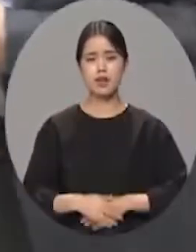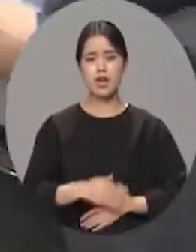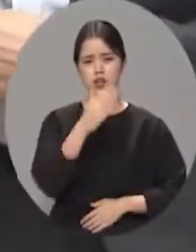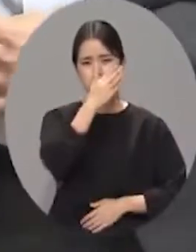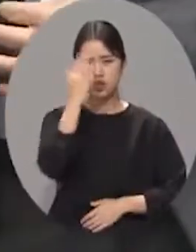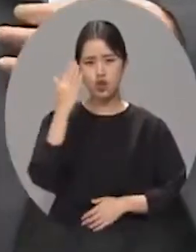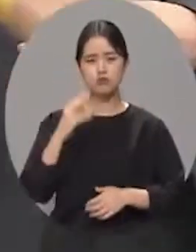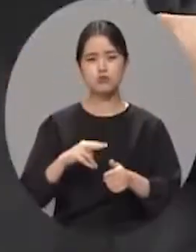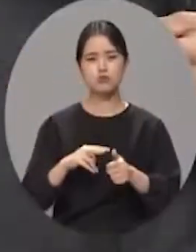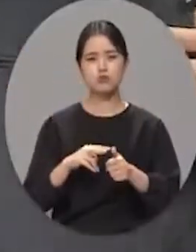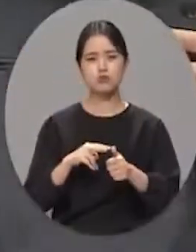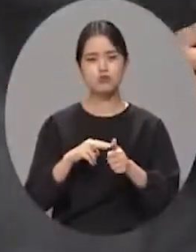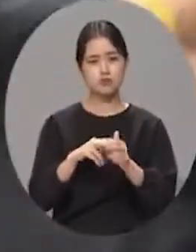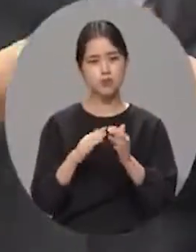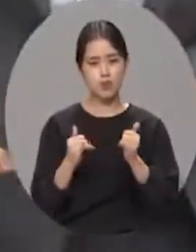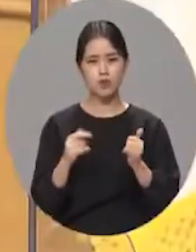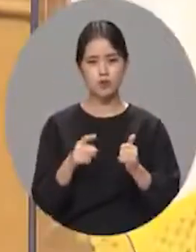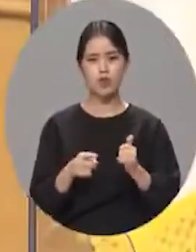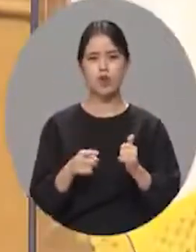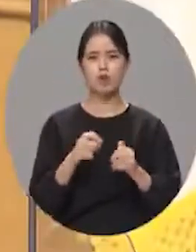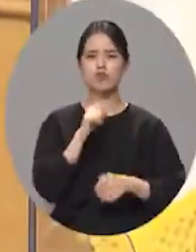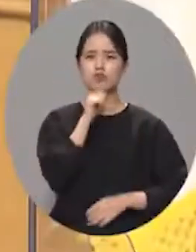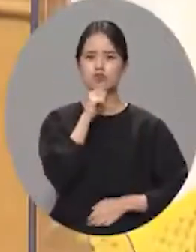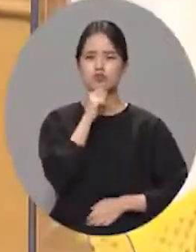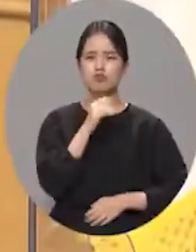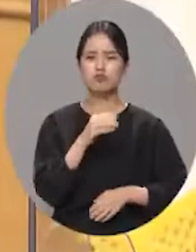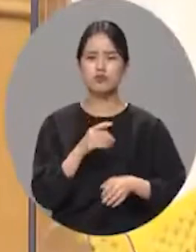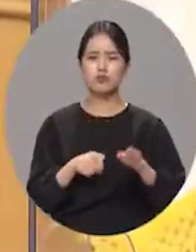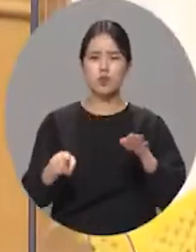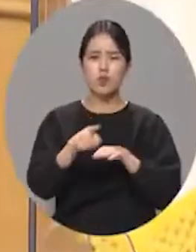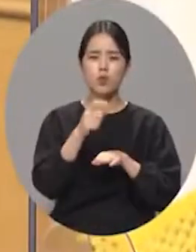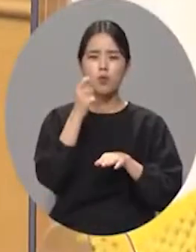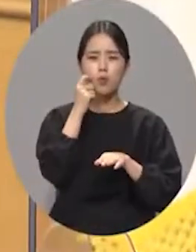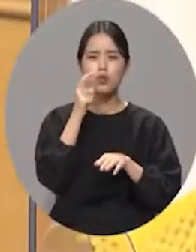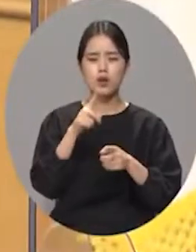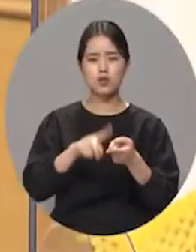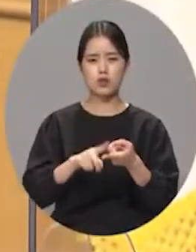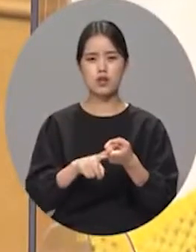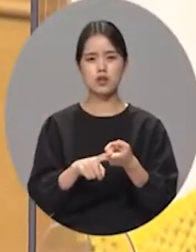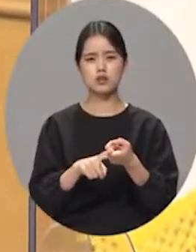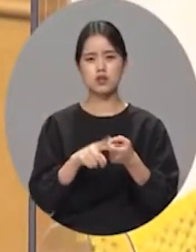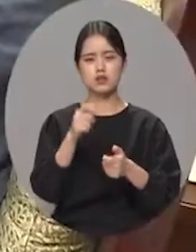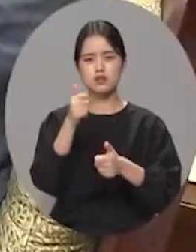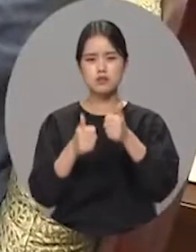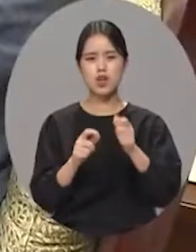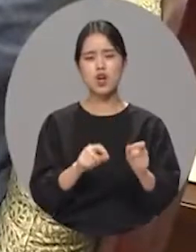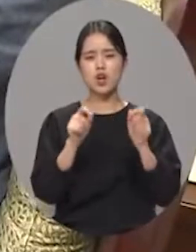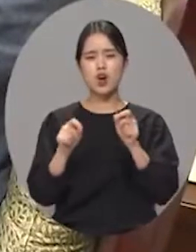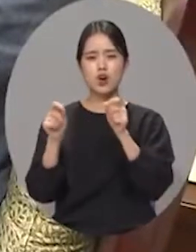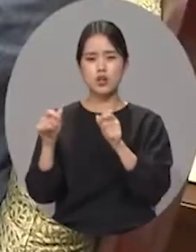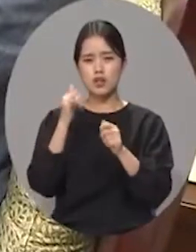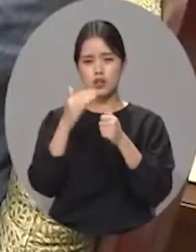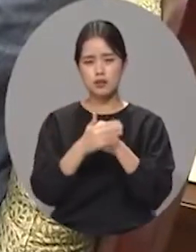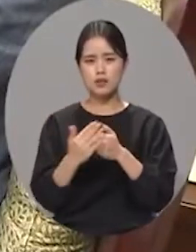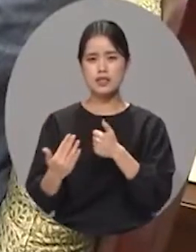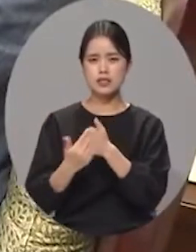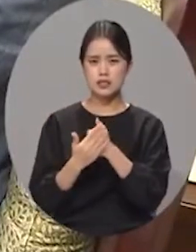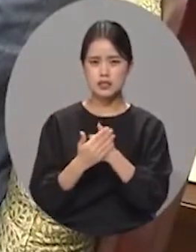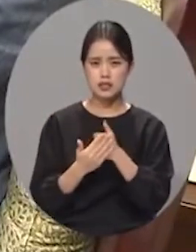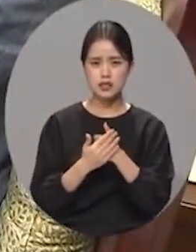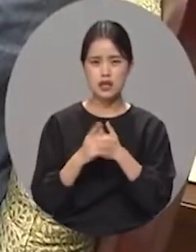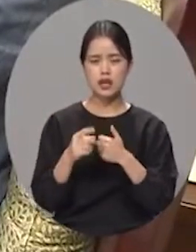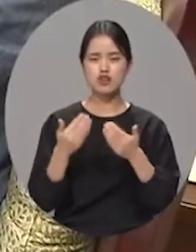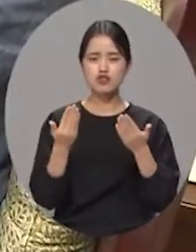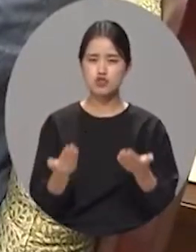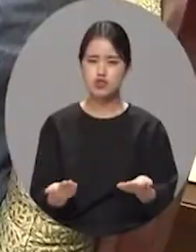젊은 주자론을 내세웠지만 지지율이 좀처럼 오르지 않는 데 대해선 경선 연기 등으로 지지층이 숨고르기를